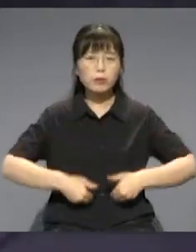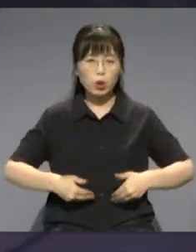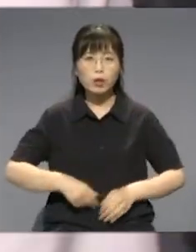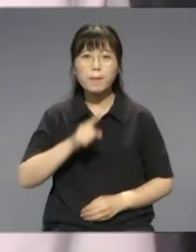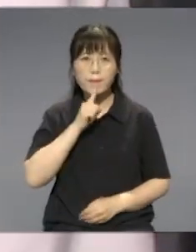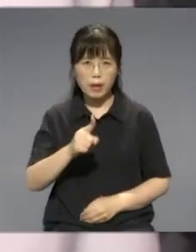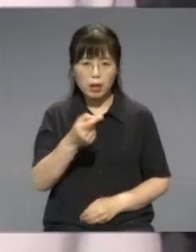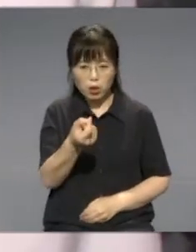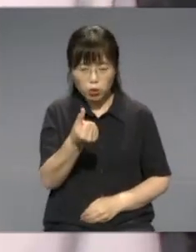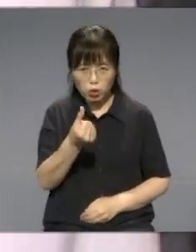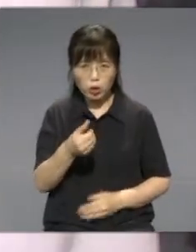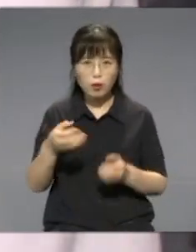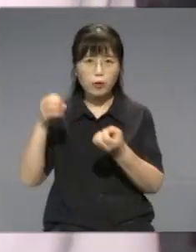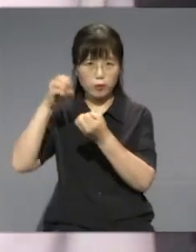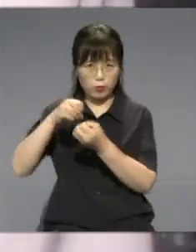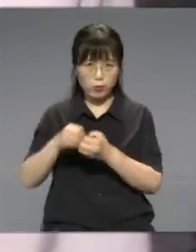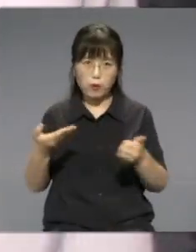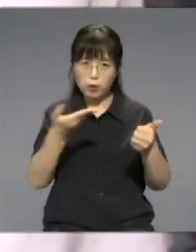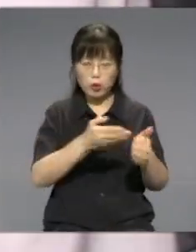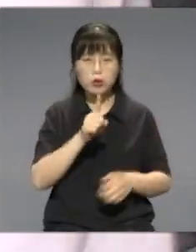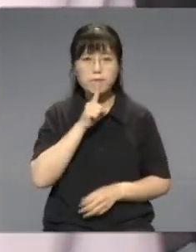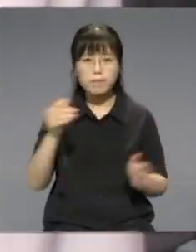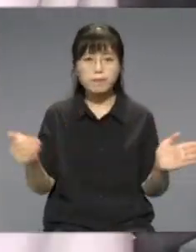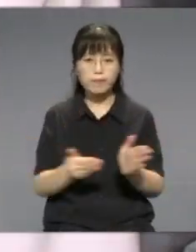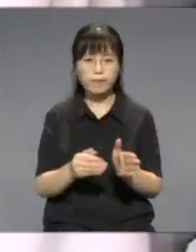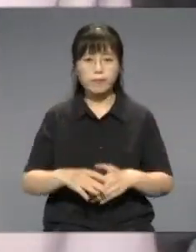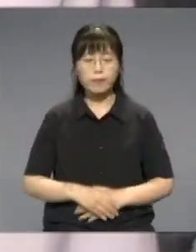해 최소한으로 증여한 것이라고 밝혔습니다.